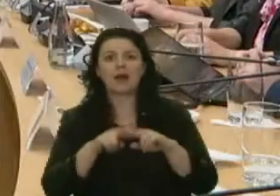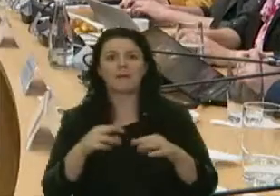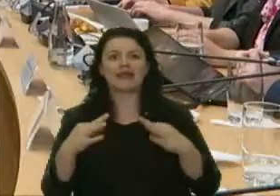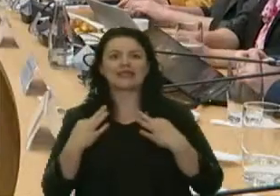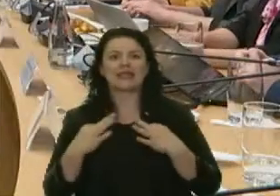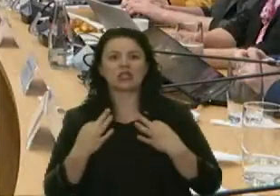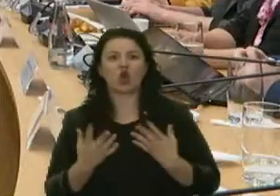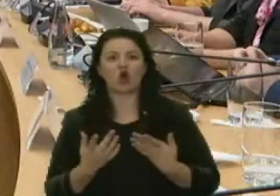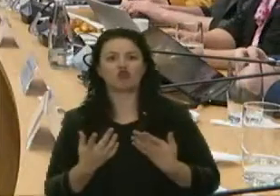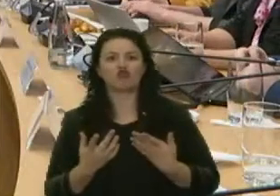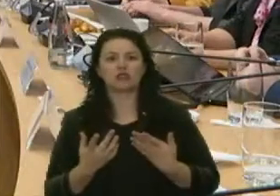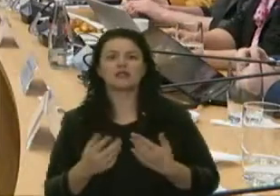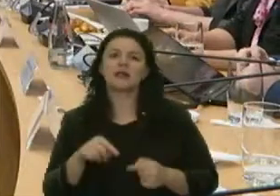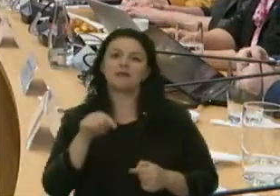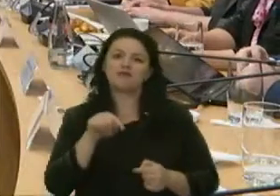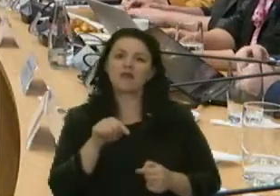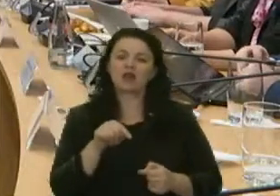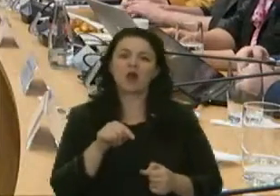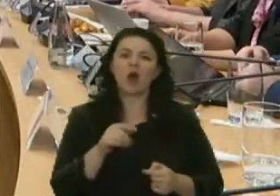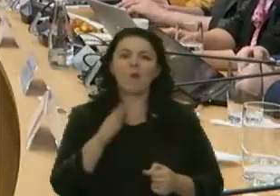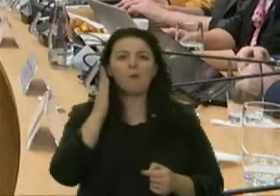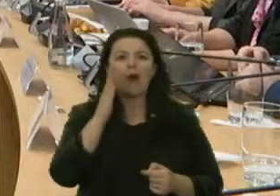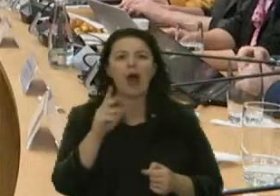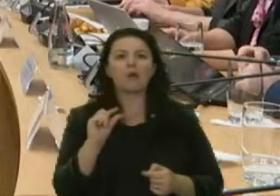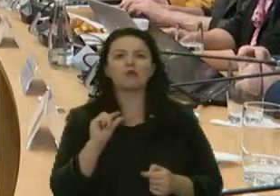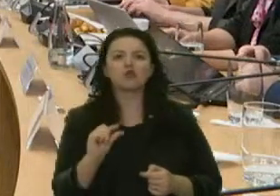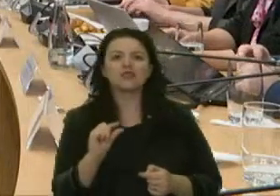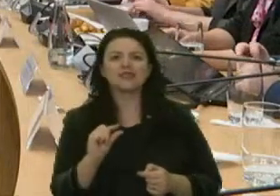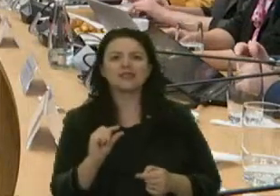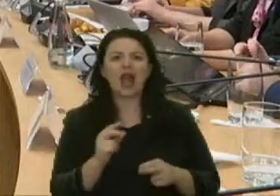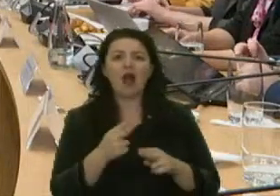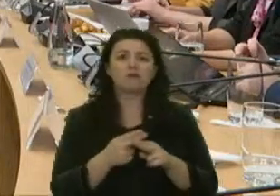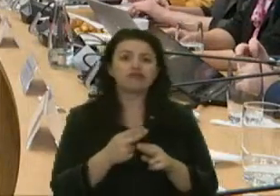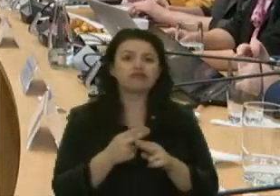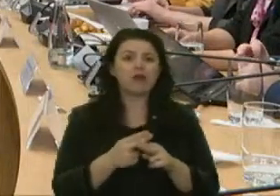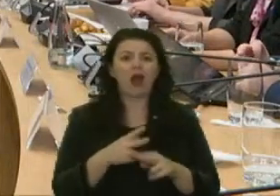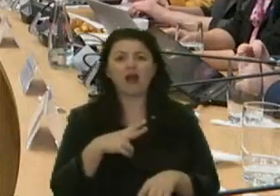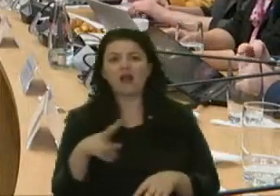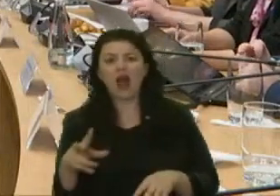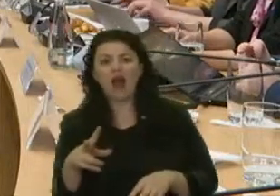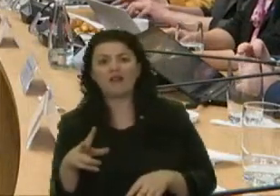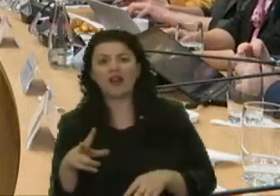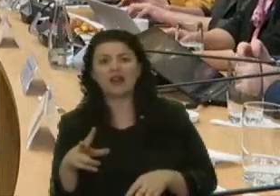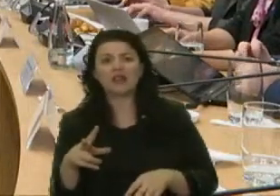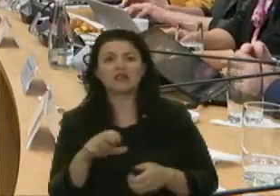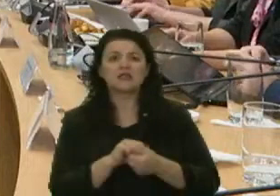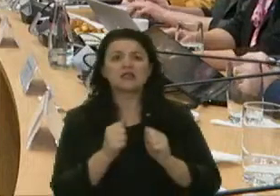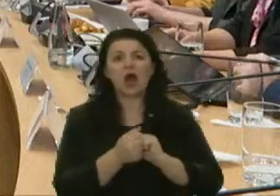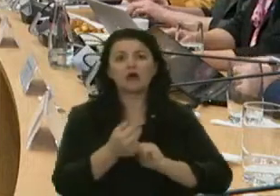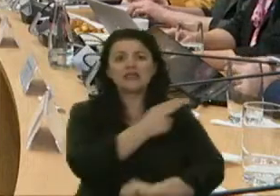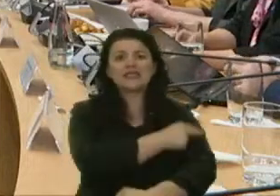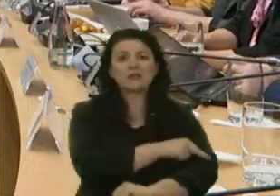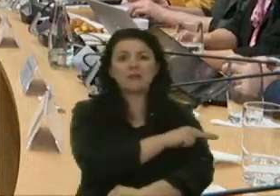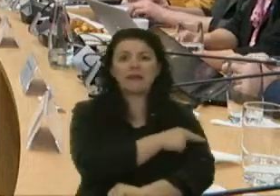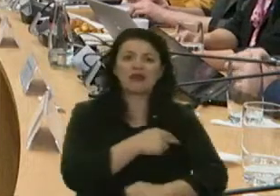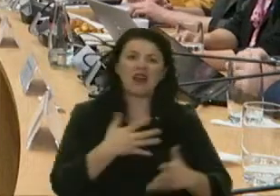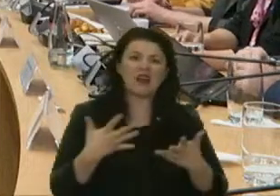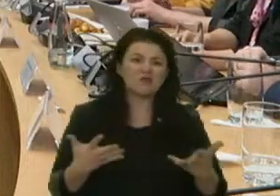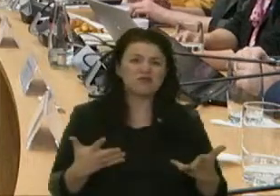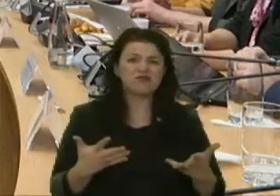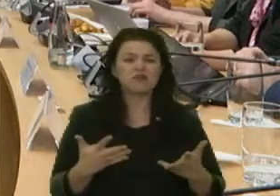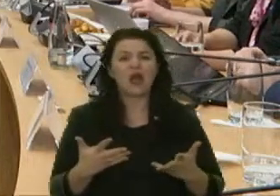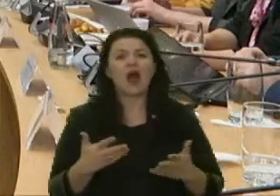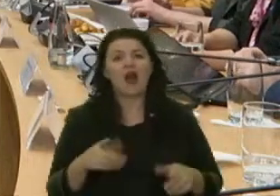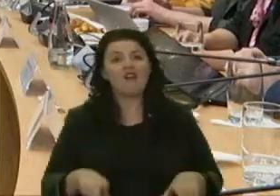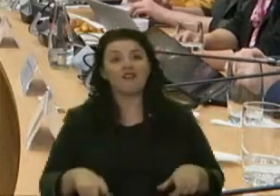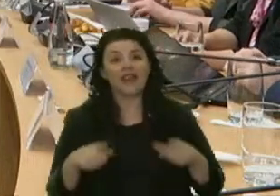oraș cu atât vom avea mai puține cazuri grave sau foarte grave la spitale cu atât vom avea